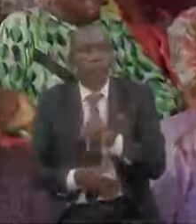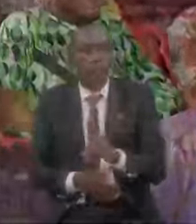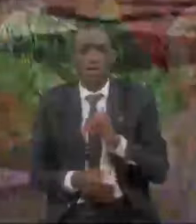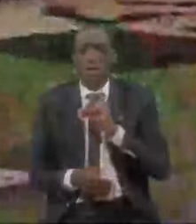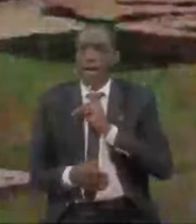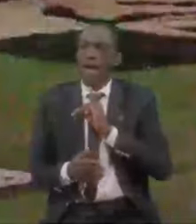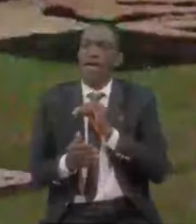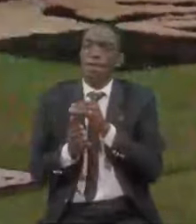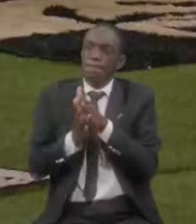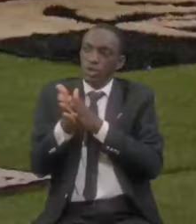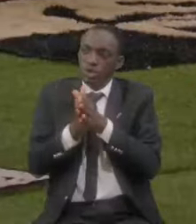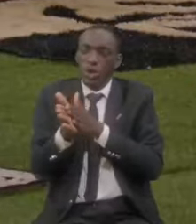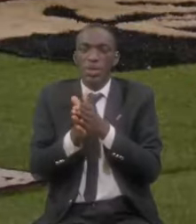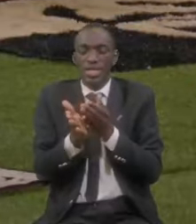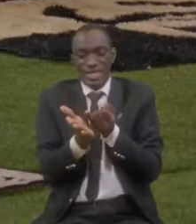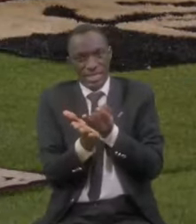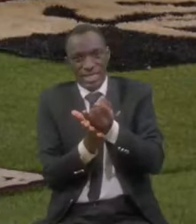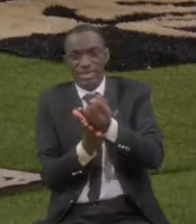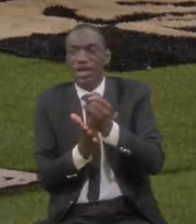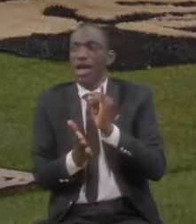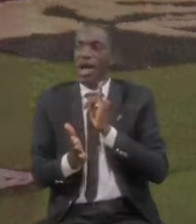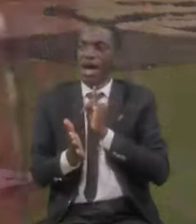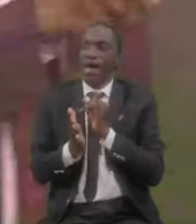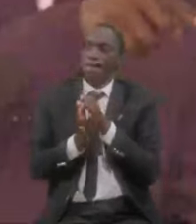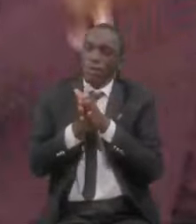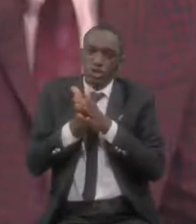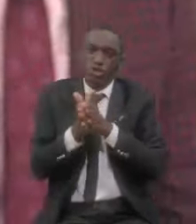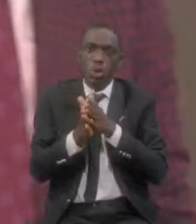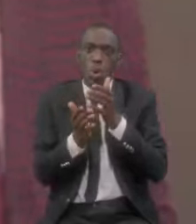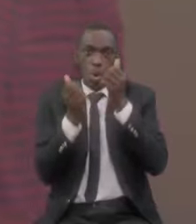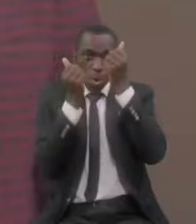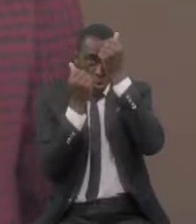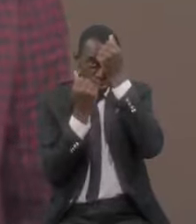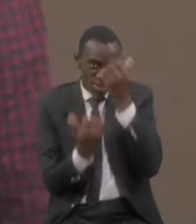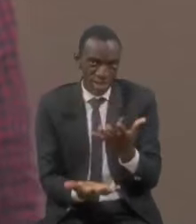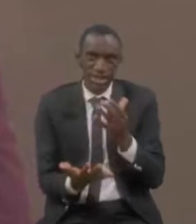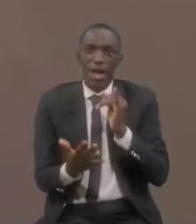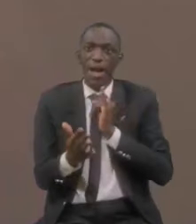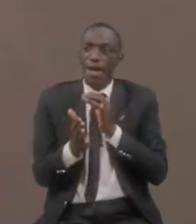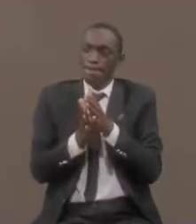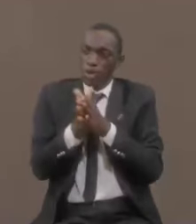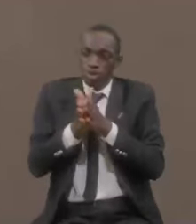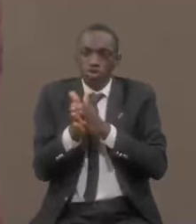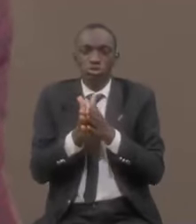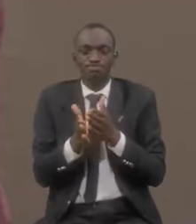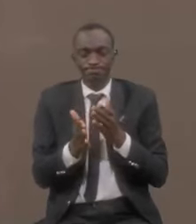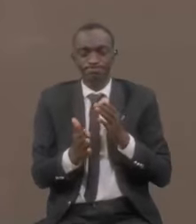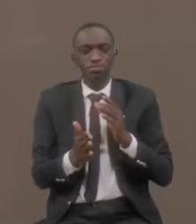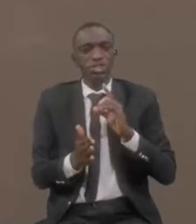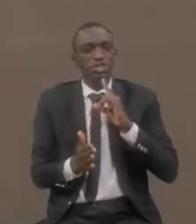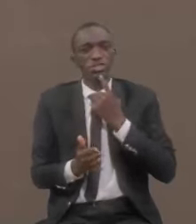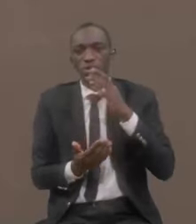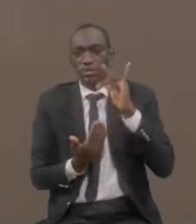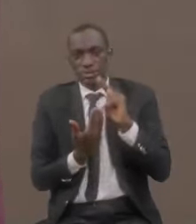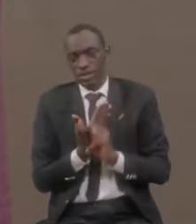bon comportement, je poursuis l'obéissance, je poursuis la vie réglée en toutes choses, dans tout ce que je